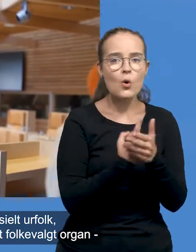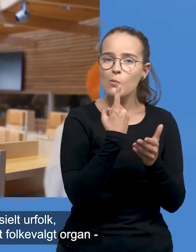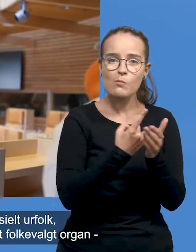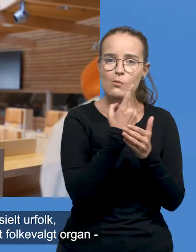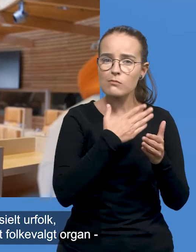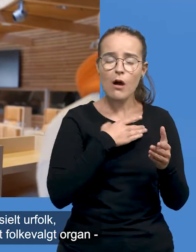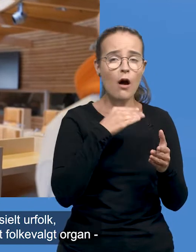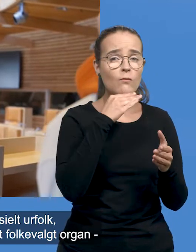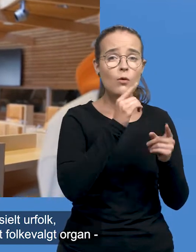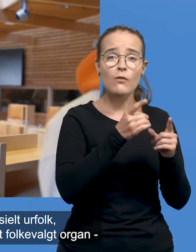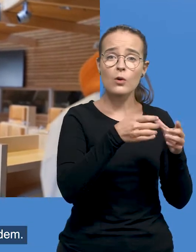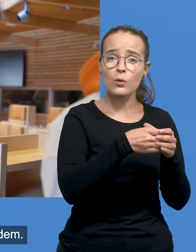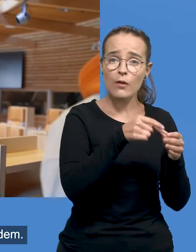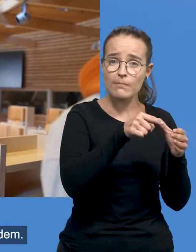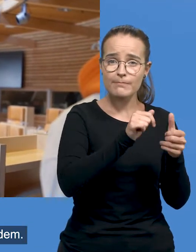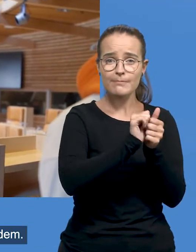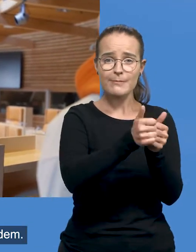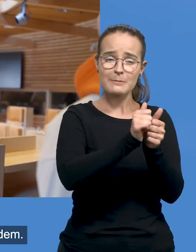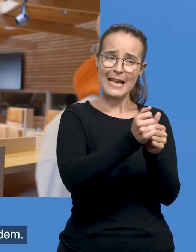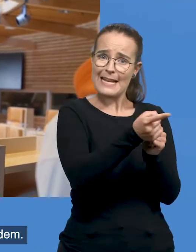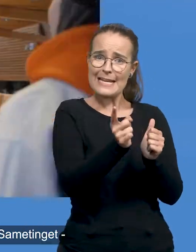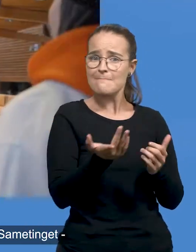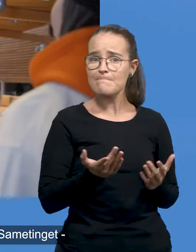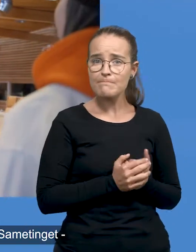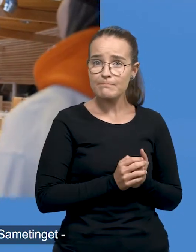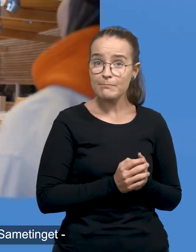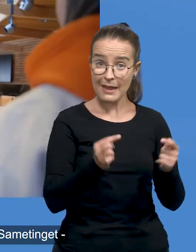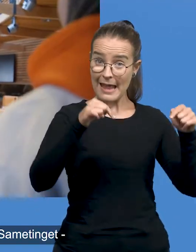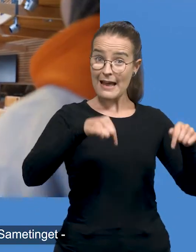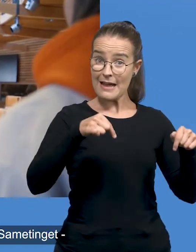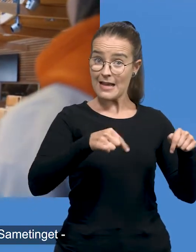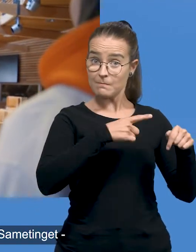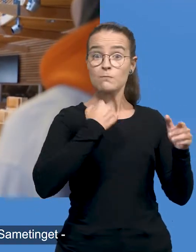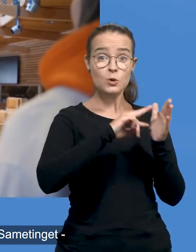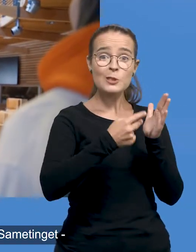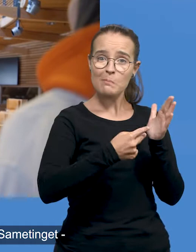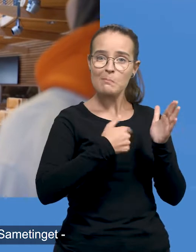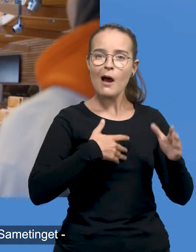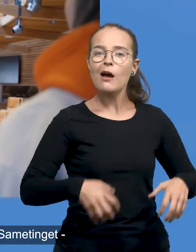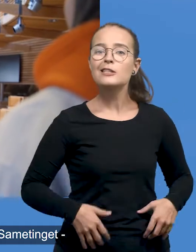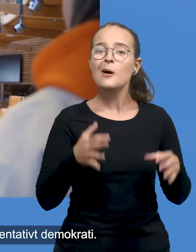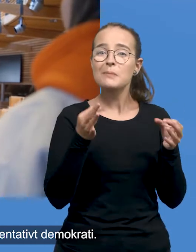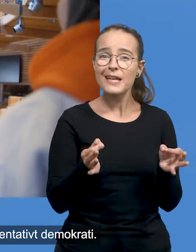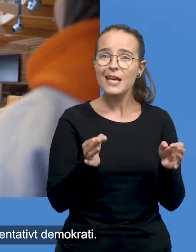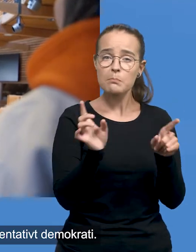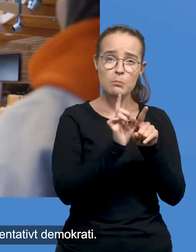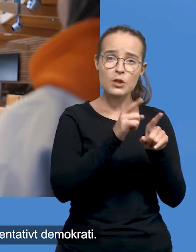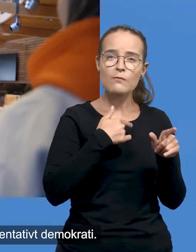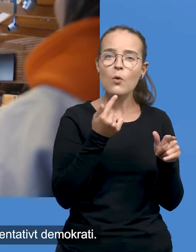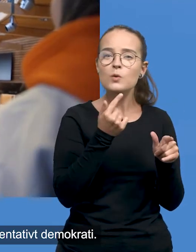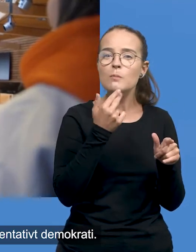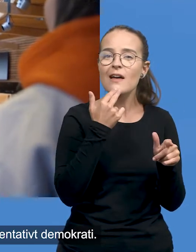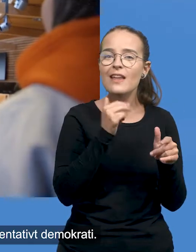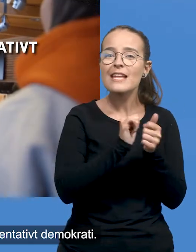muligheter til å ha et folkevalgt organ som representerer dem. Mens at her i vårt system så har vi Sametinget, og da får vi noe som